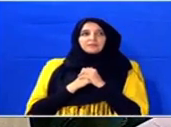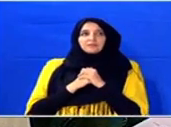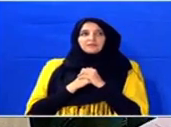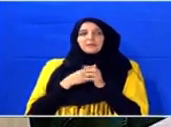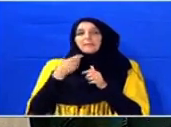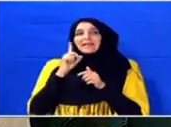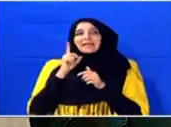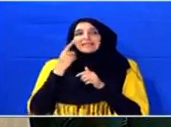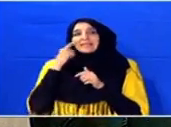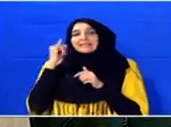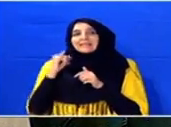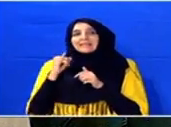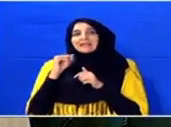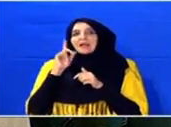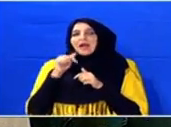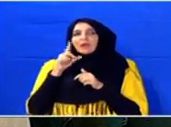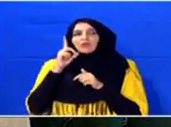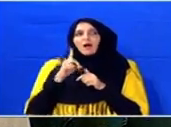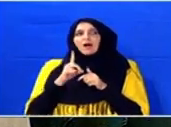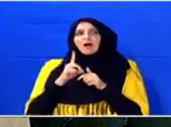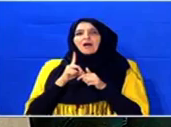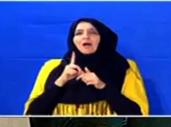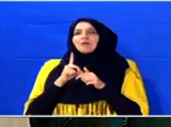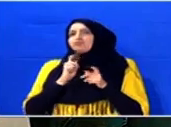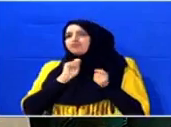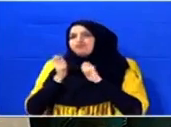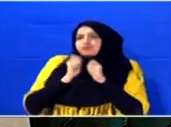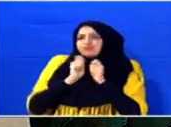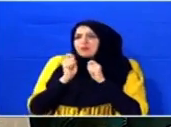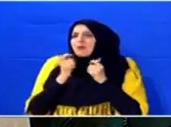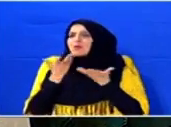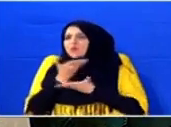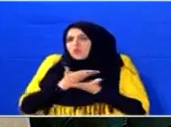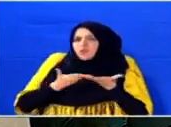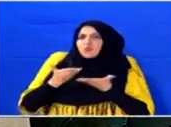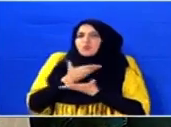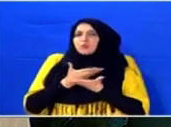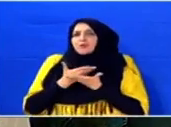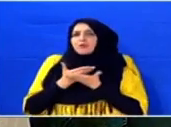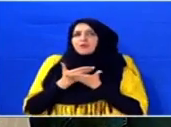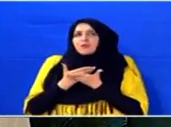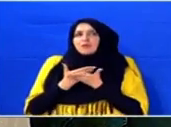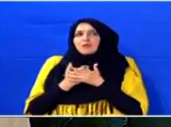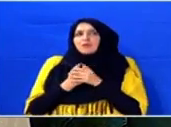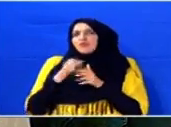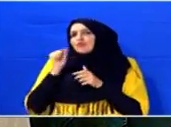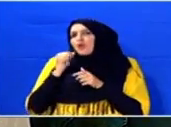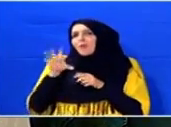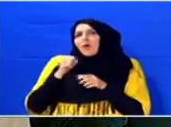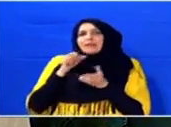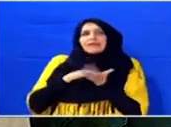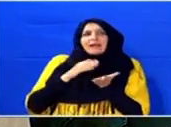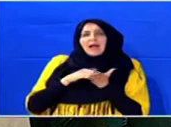ولكن اذا كان عندهم حق بشيرضوا يتشوروا كما قلت الاخوات ياخذوا